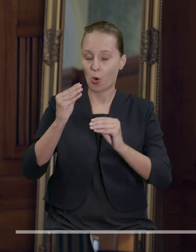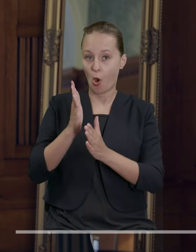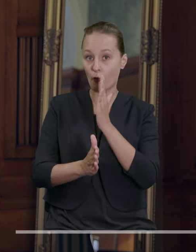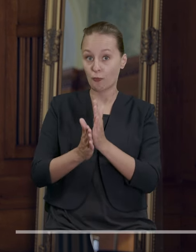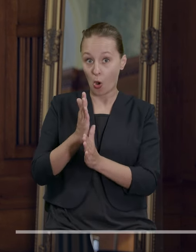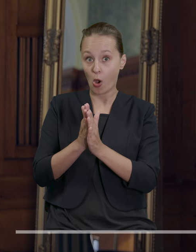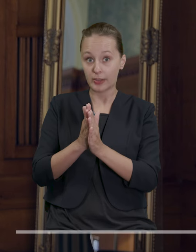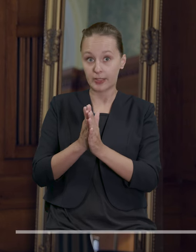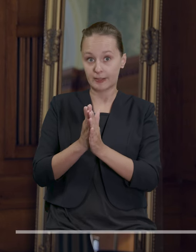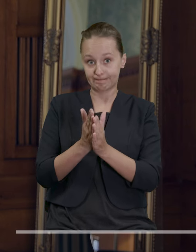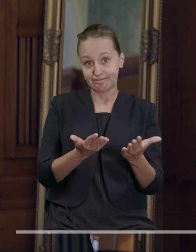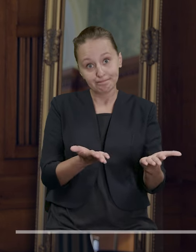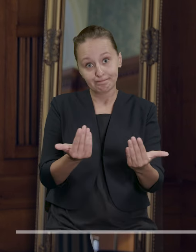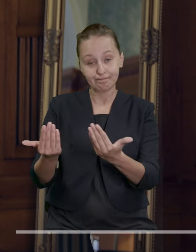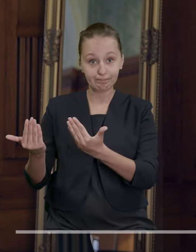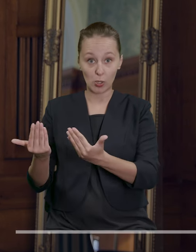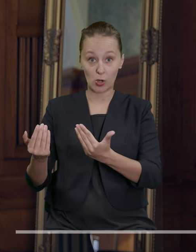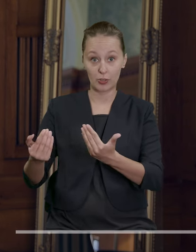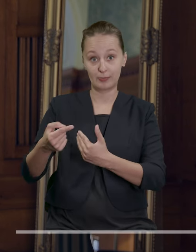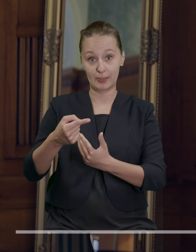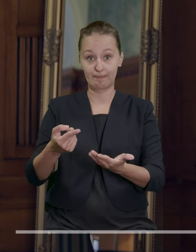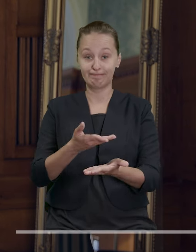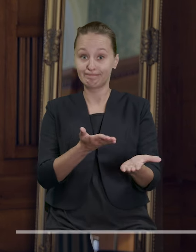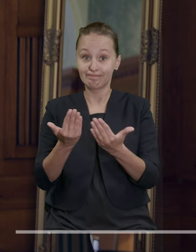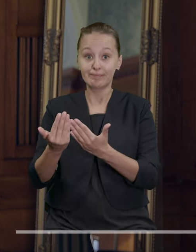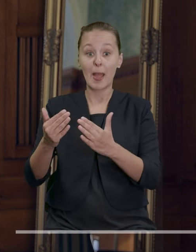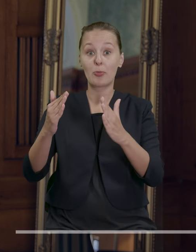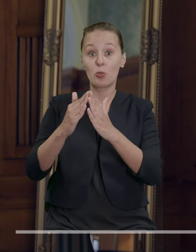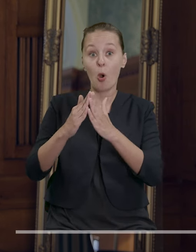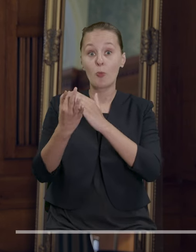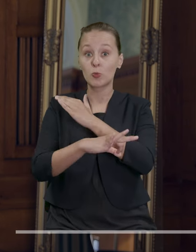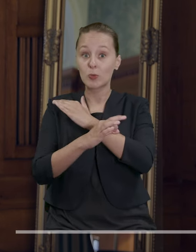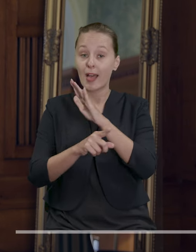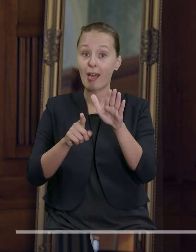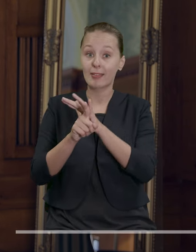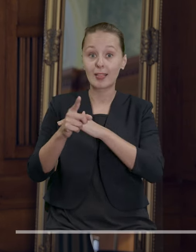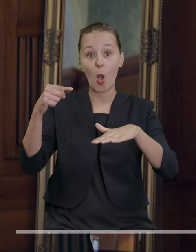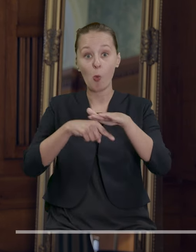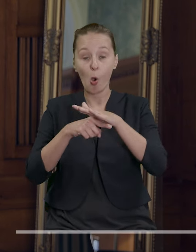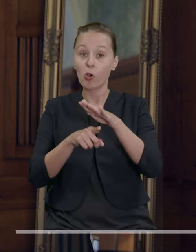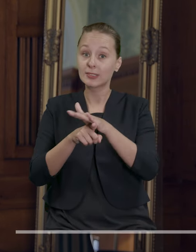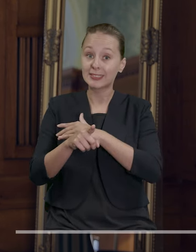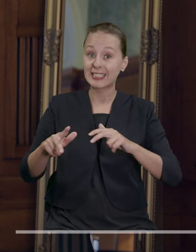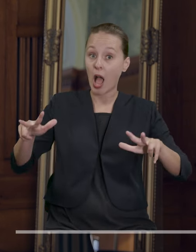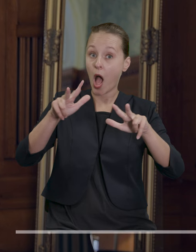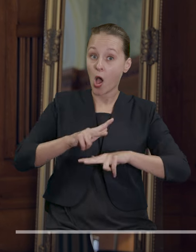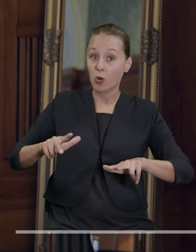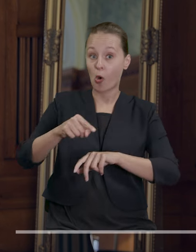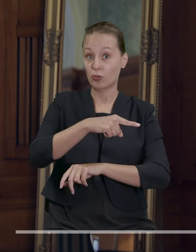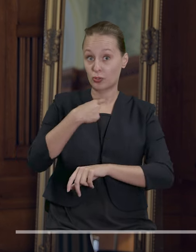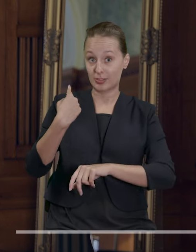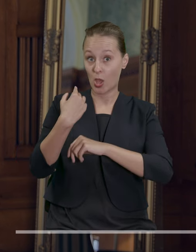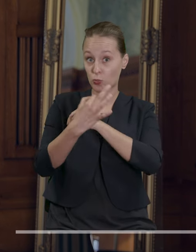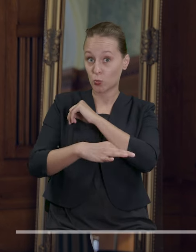początku wojny otworzyliśmy drzwi naszych akademików dla uchodźców, dla rodzin naszych